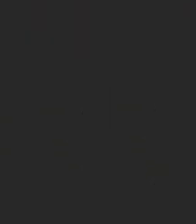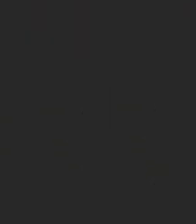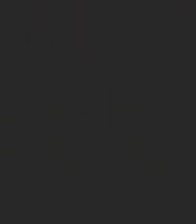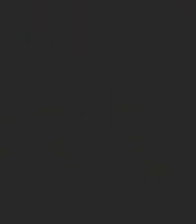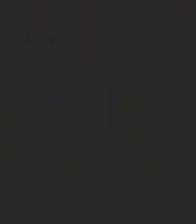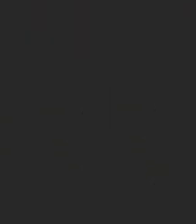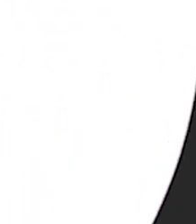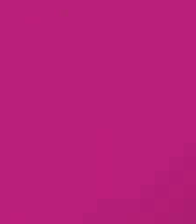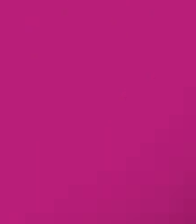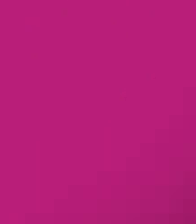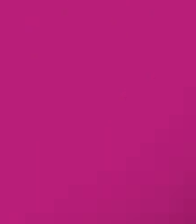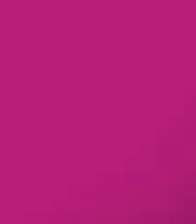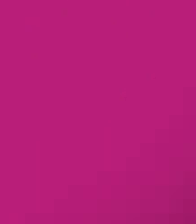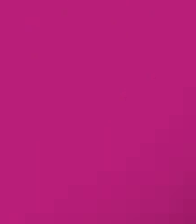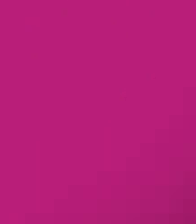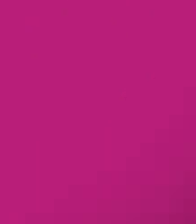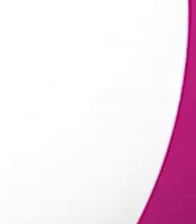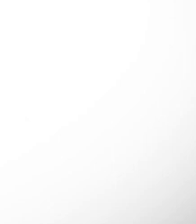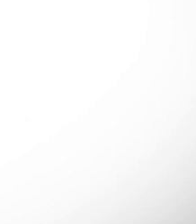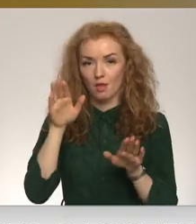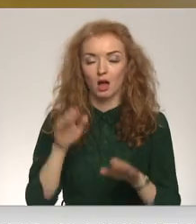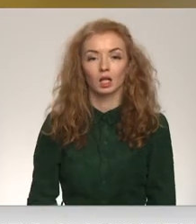Re, viss ēters ir te!